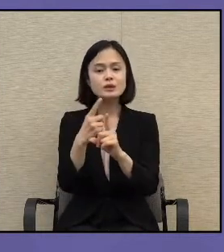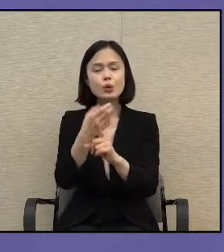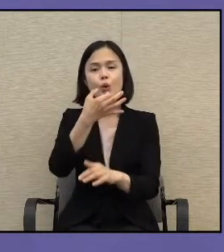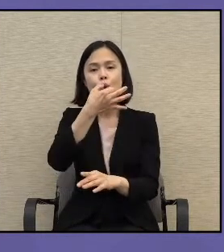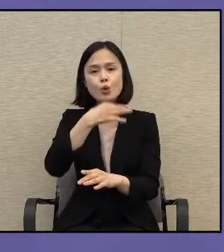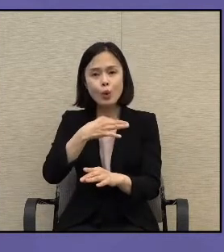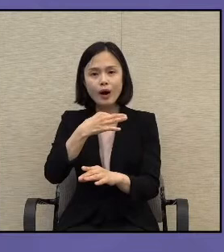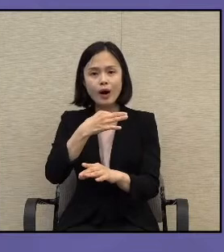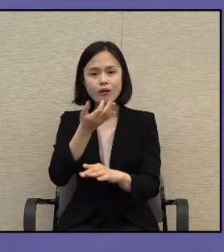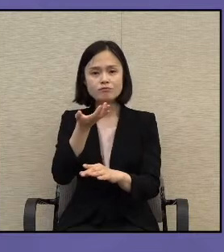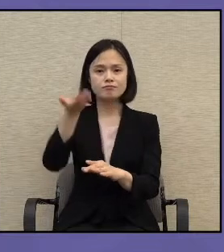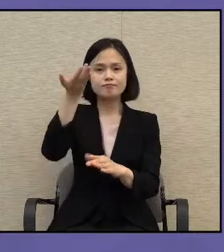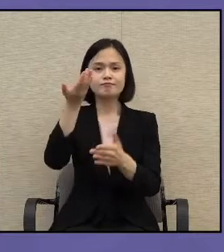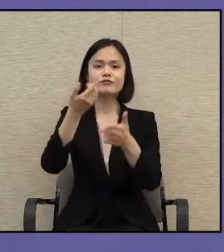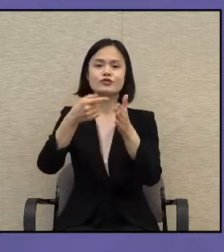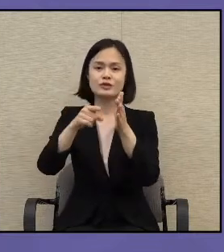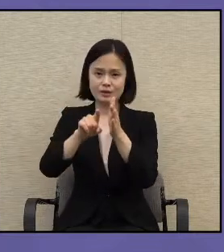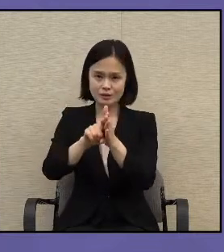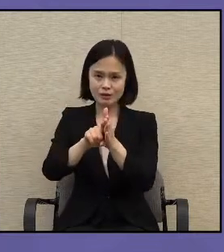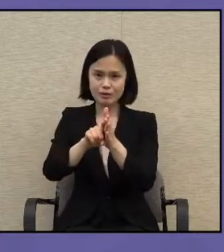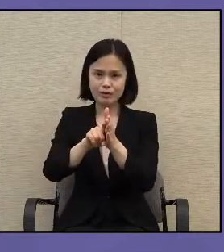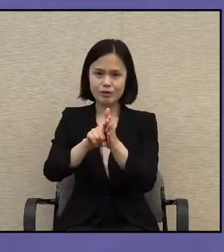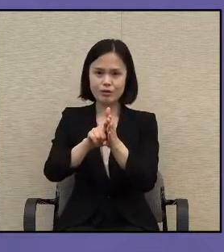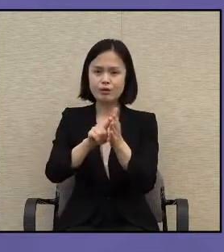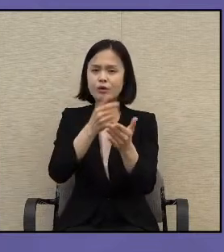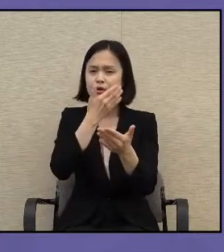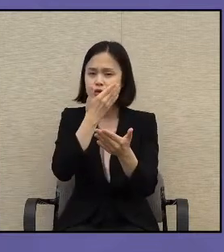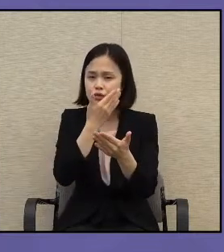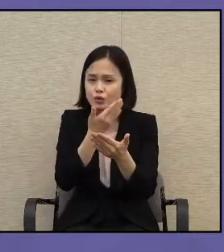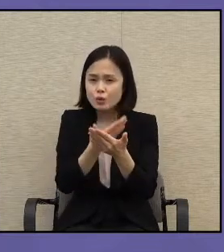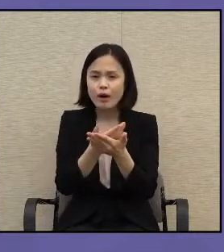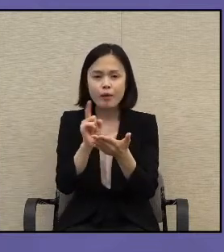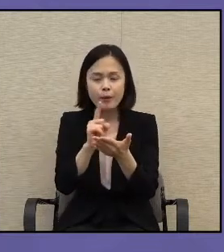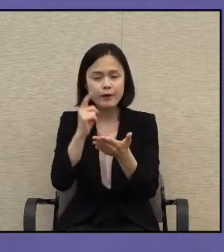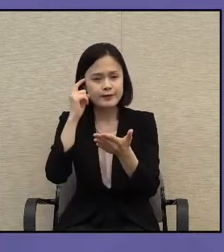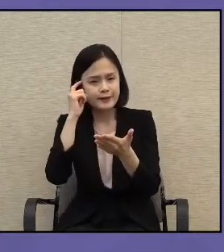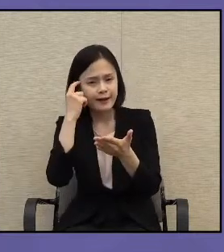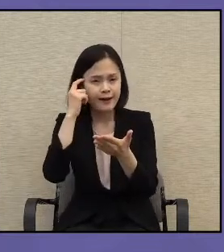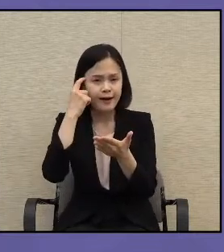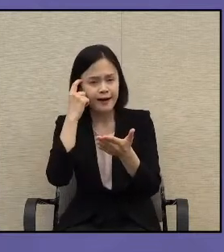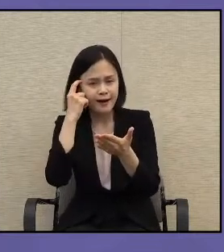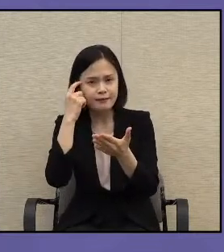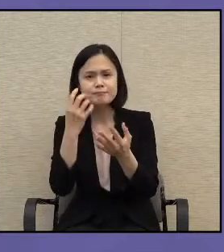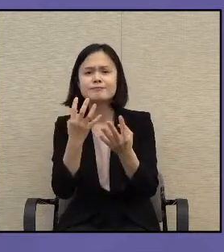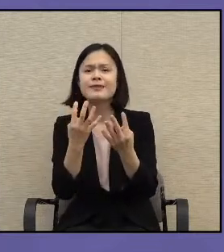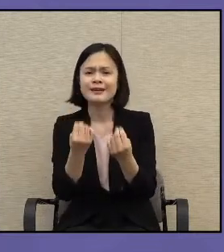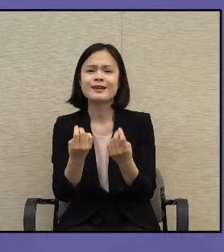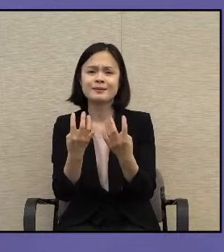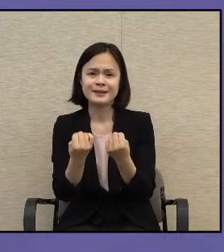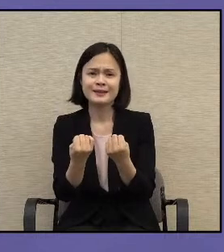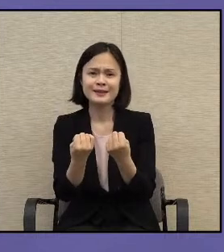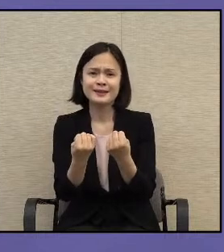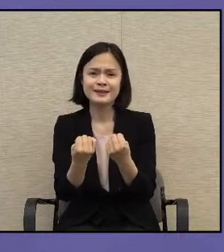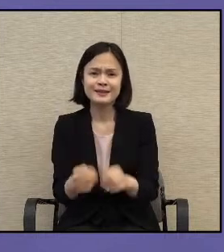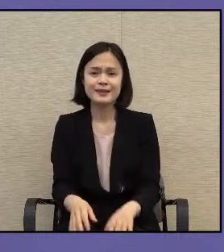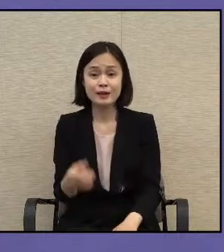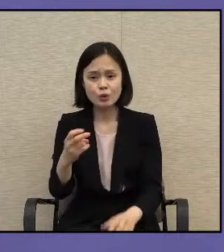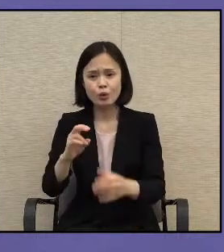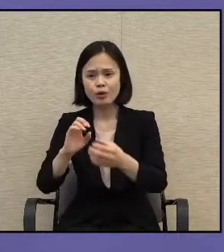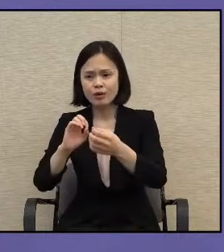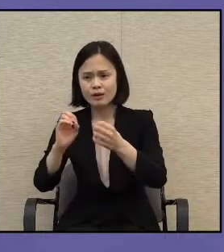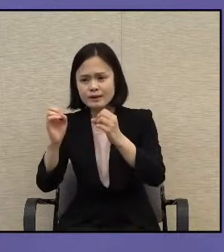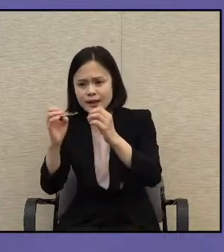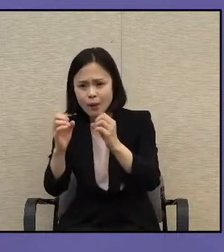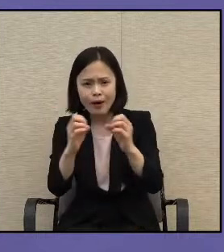위해서도 굉장히 좀 중요하게 이제 사고들을 하기 시작하는 것 같습니다. 그리고 우리나라에서도 얼마간에 좀 실험들이 진행이